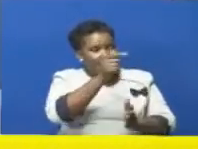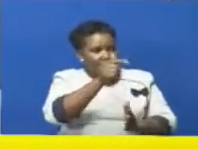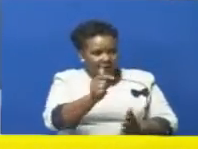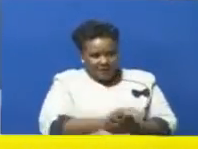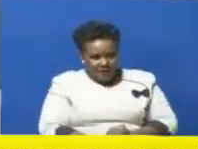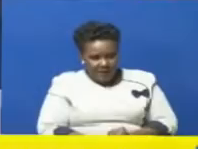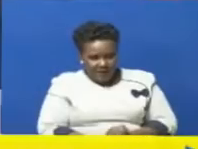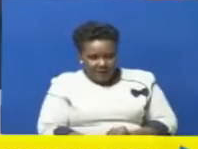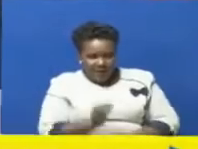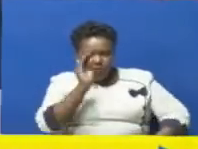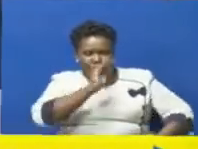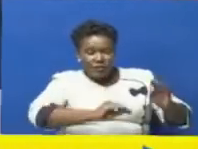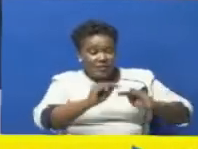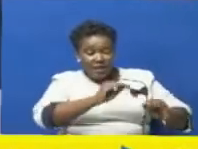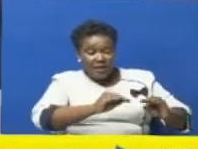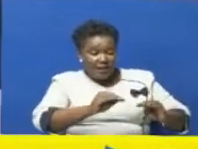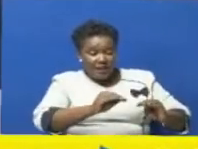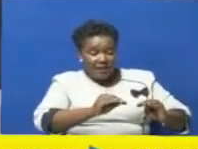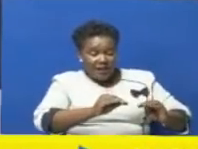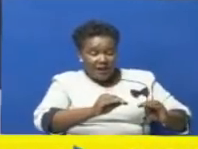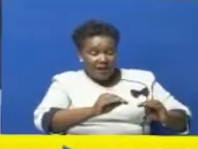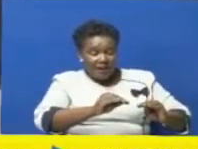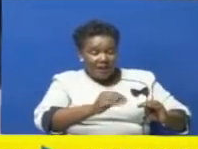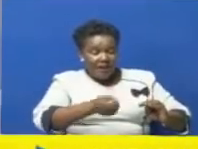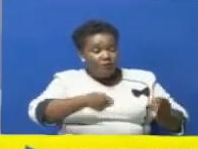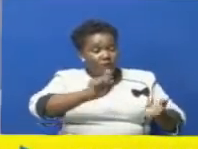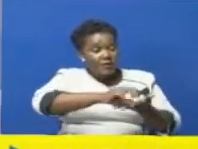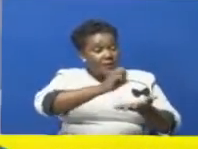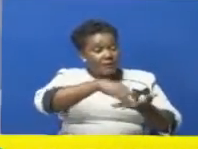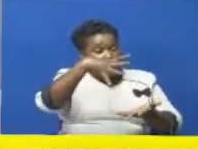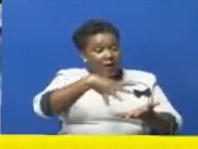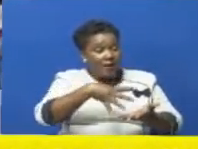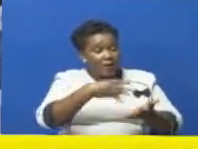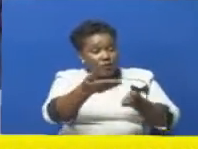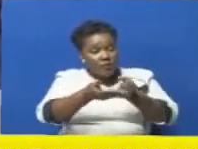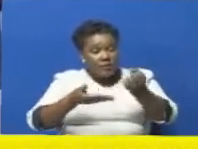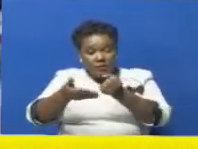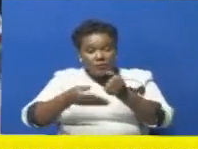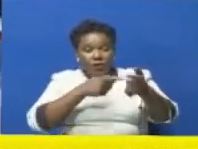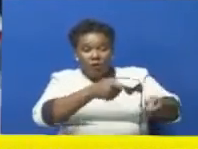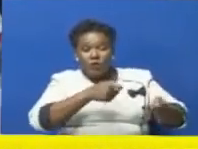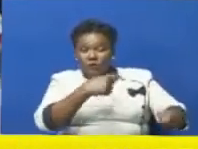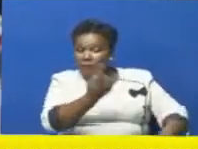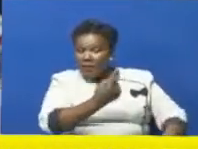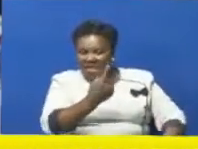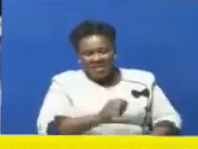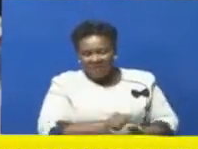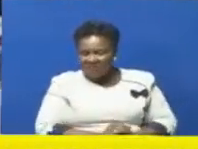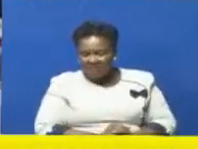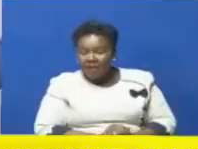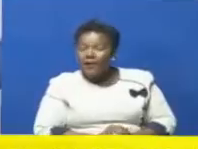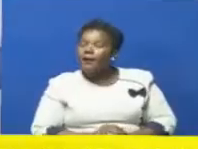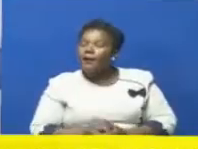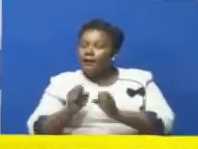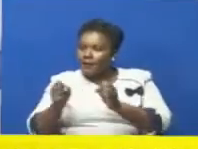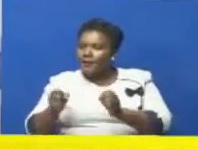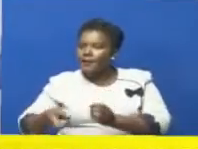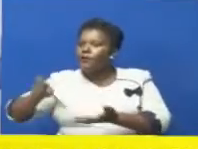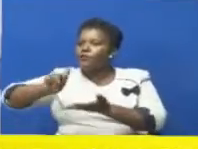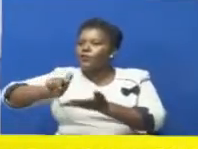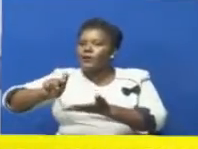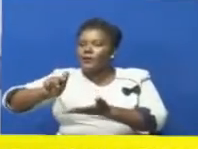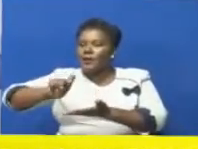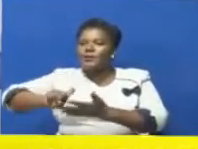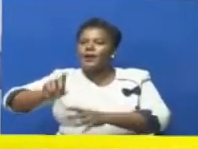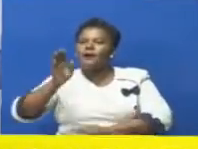mazao ya mkulima, bali unasaidia pia kuzalisha ajira. Ili niweze kujibadilisha kile nilichojifunza darasani, nije nikilete kwenye